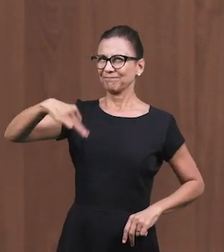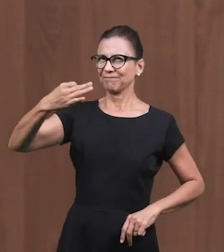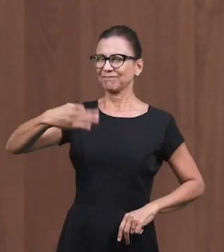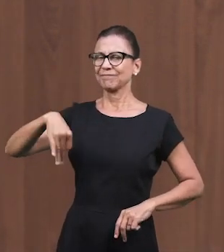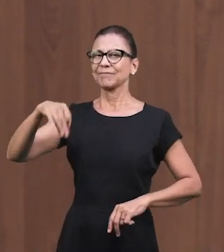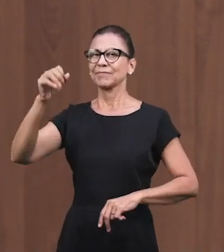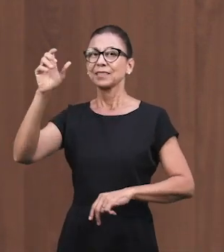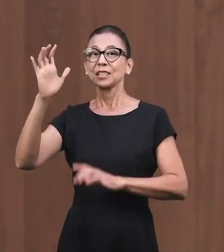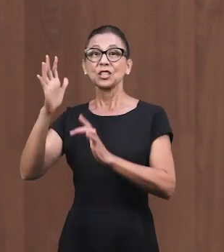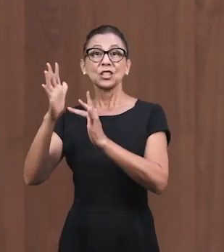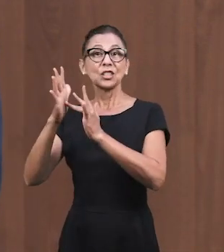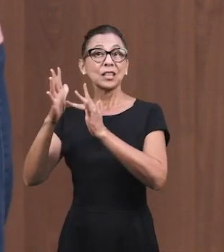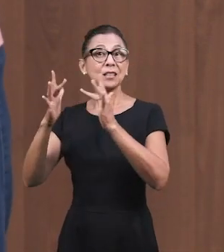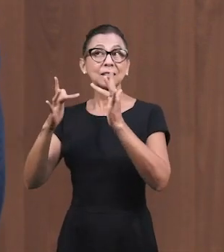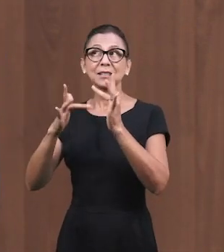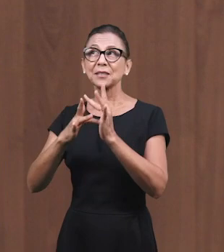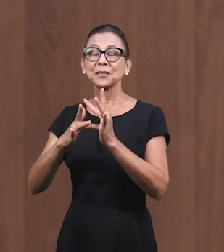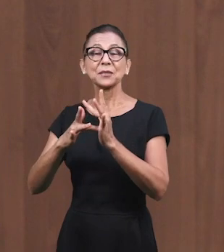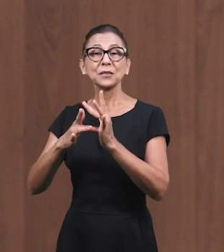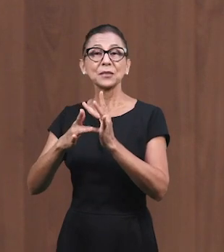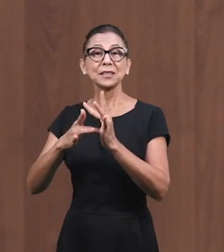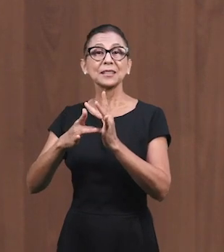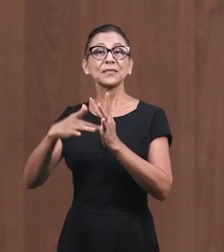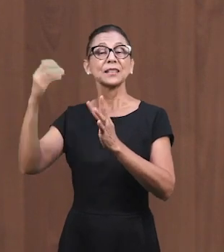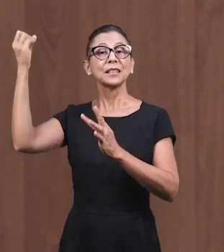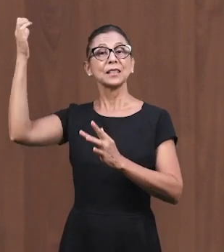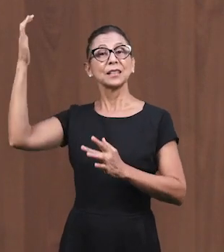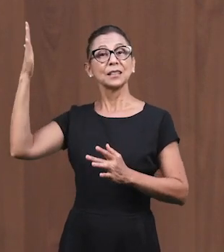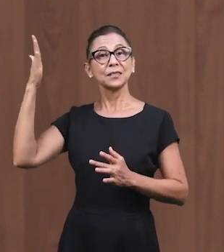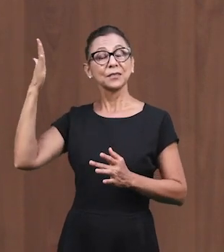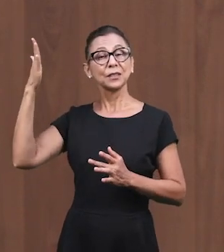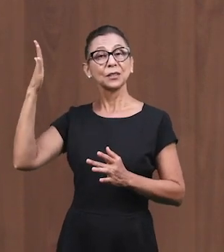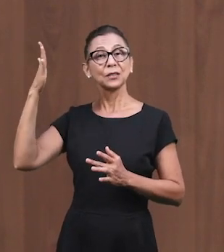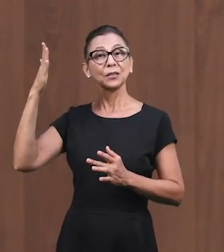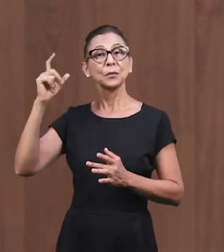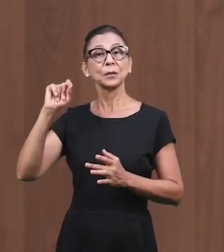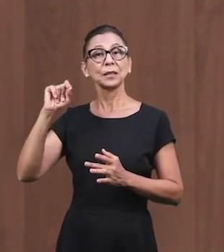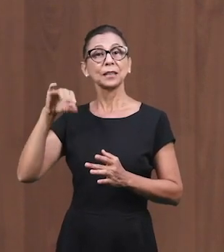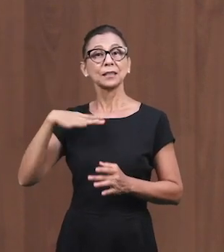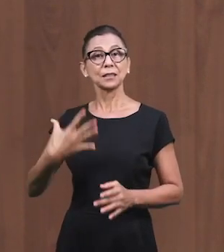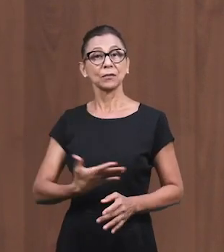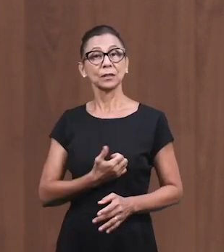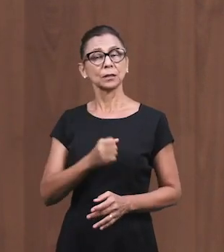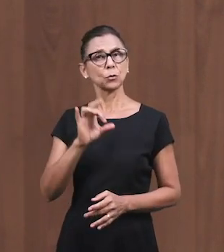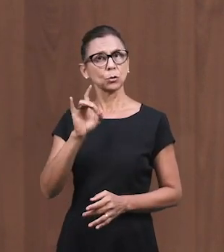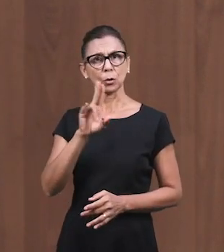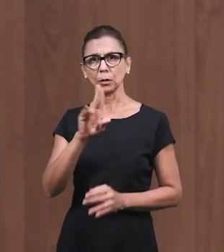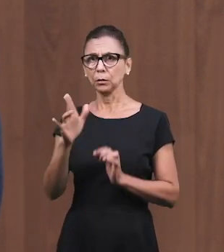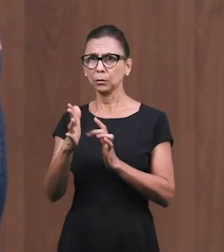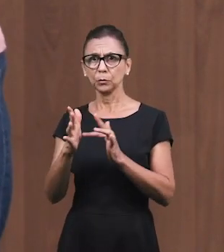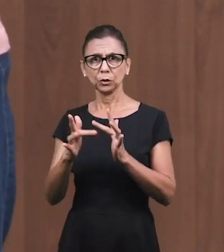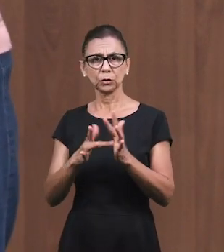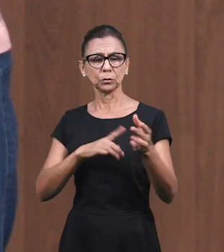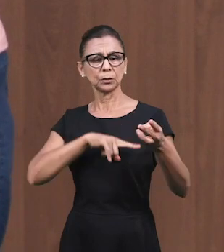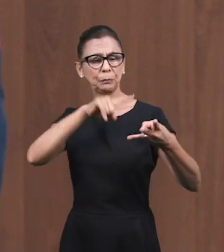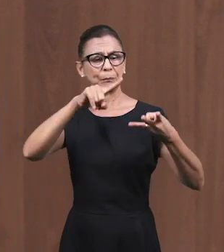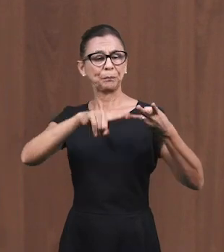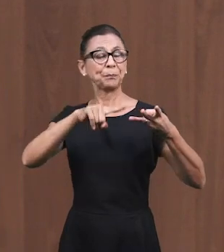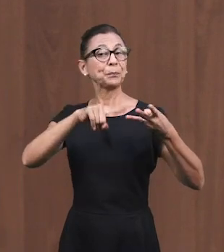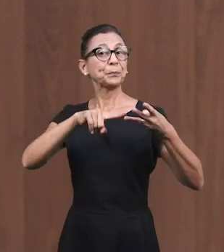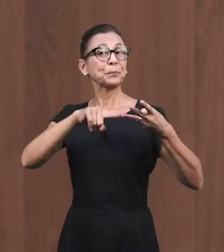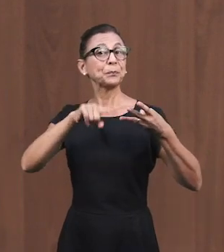bien. Révéler à nous que le salut est en Jésus. Et le troisième sujet,